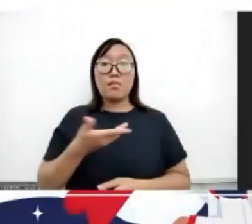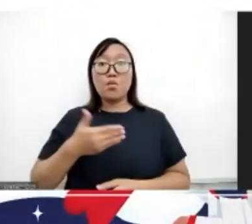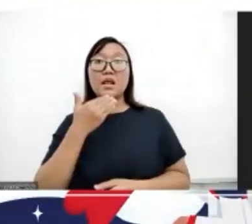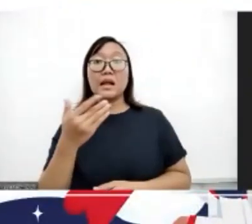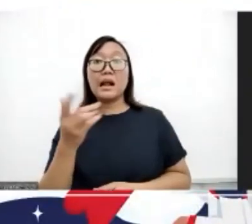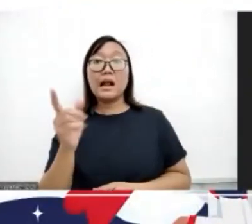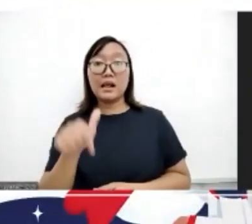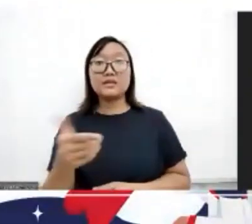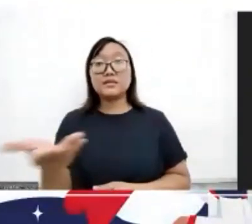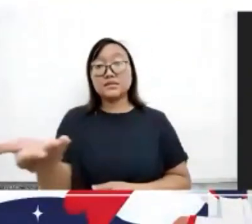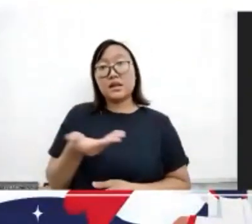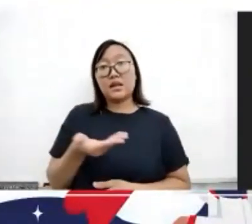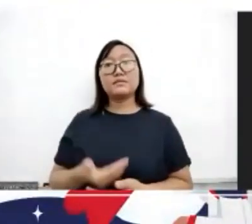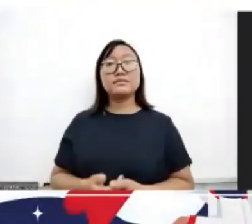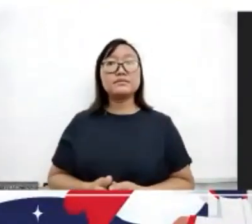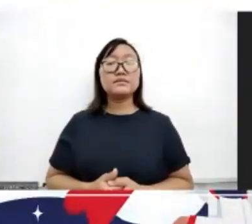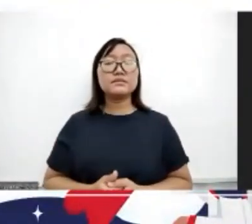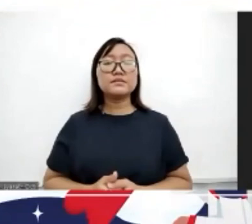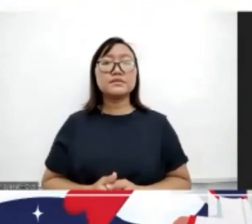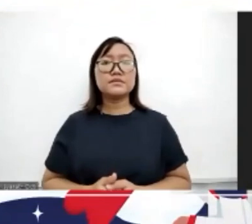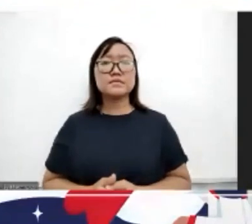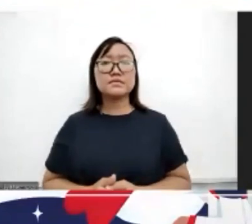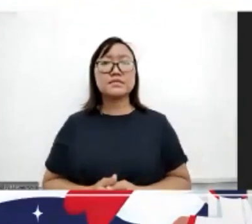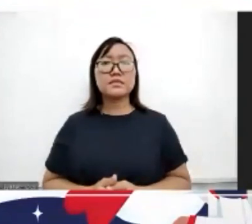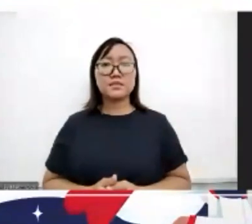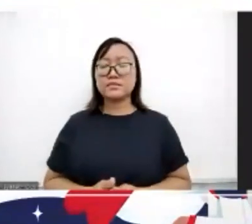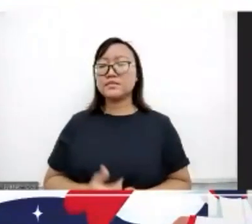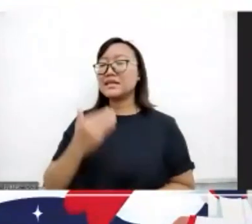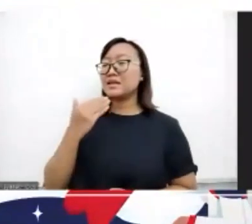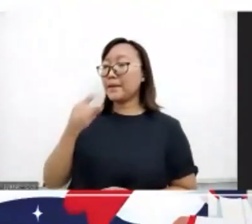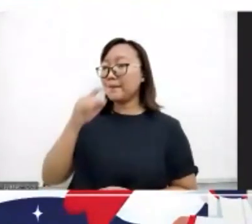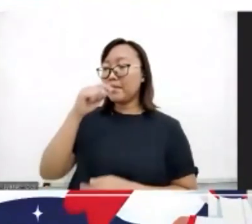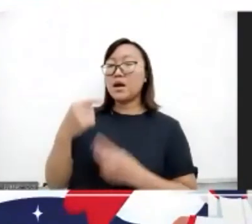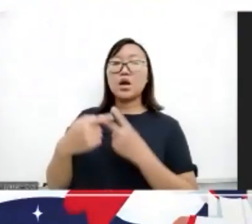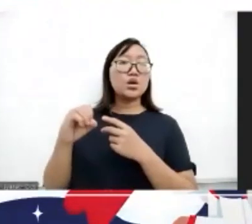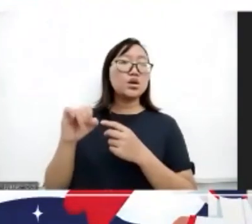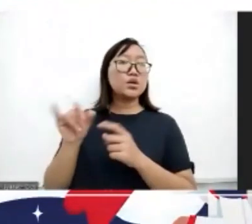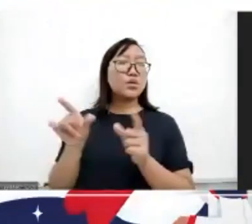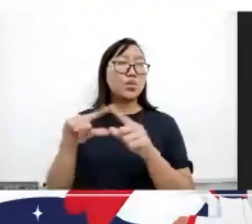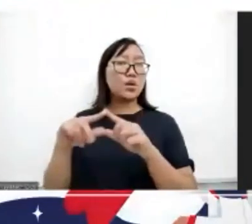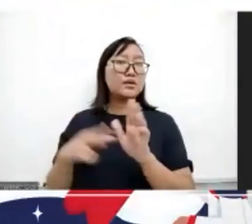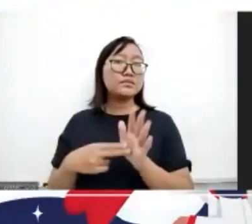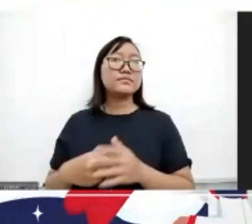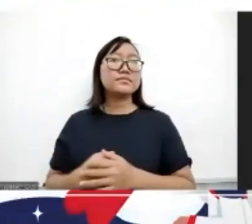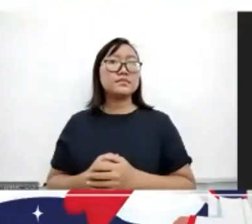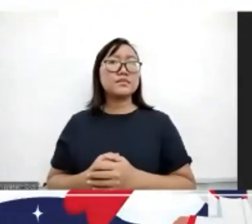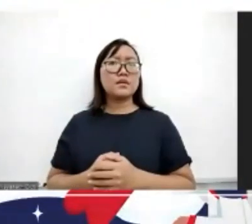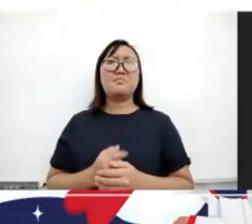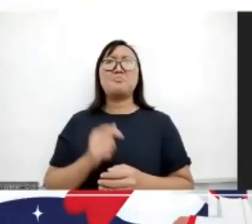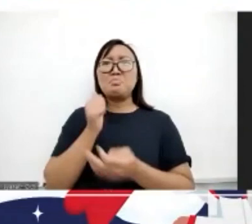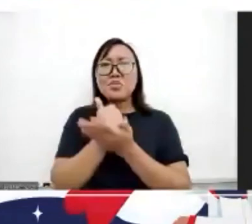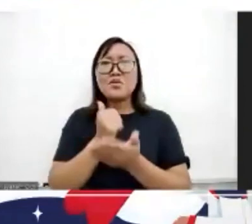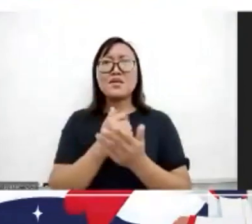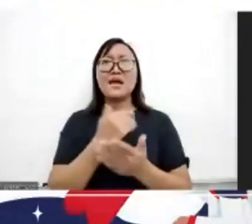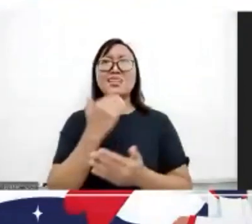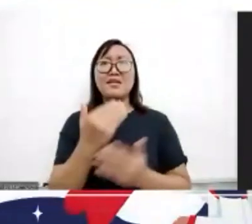silakan ya terima kasih Pak Yon banyak pertanyaan ini banyak yang pertanyaan nanti